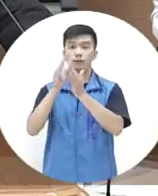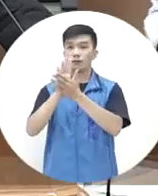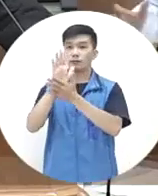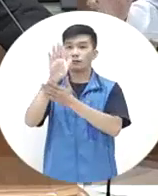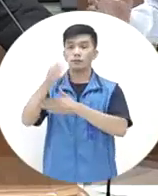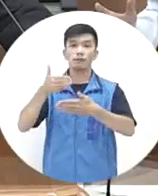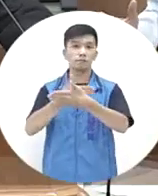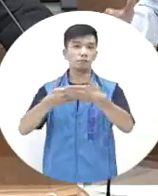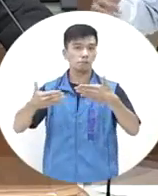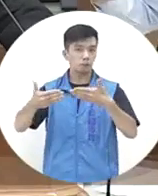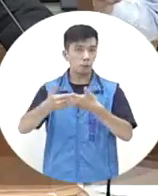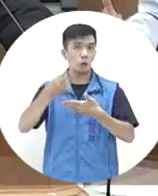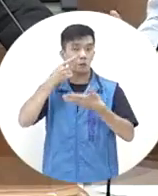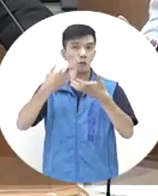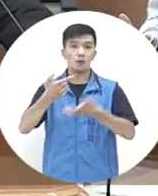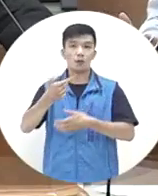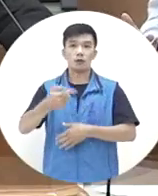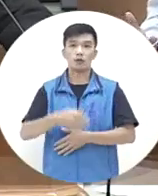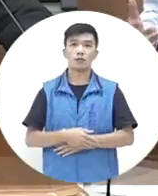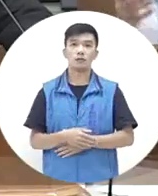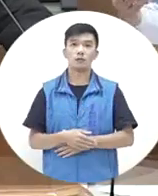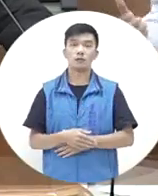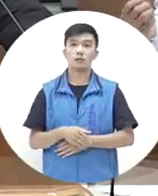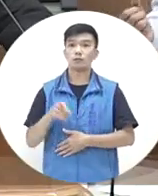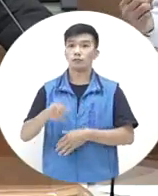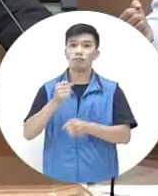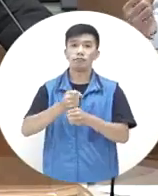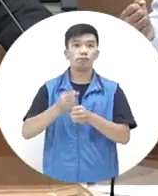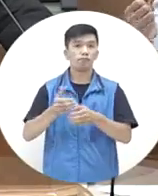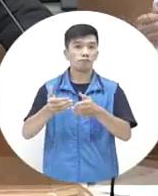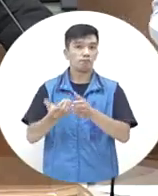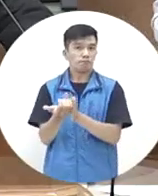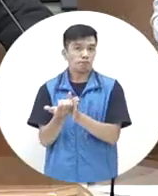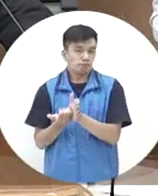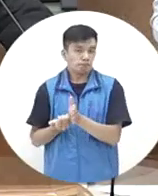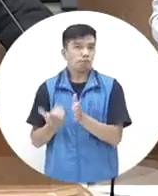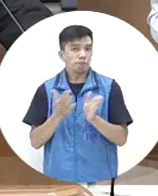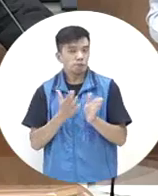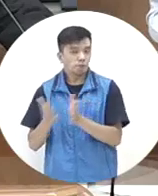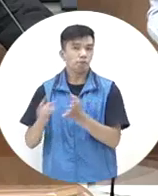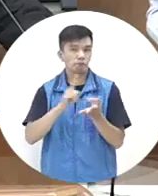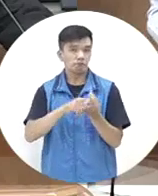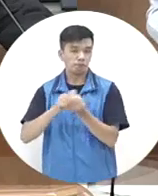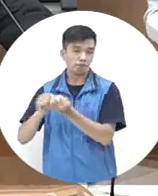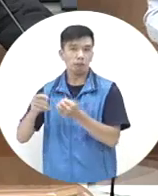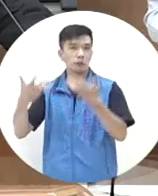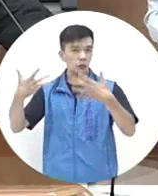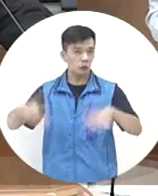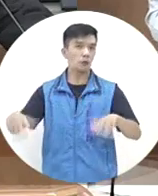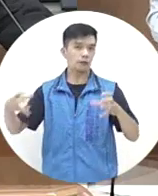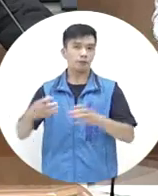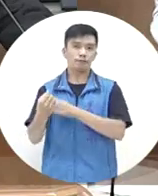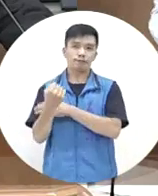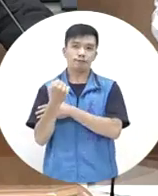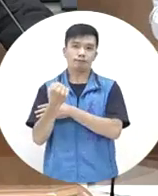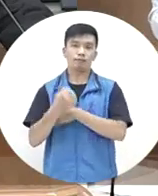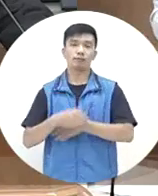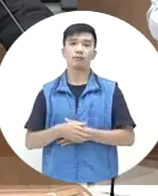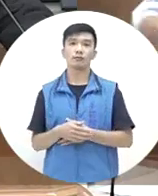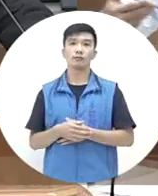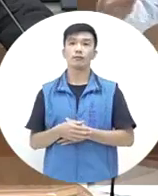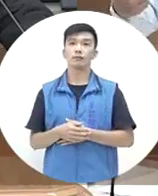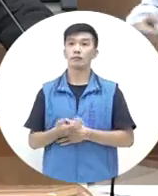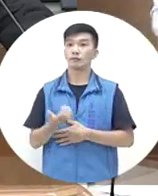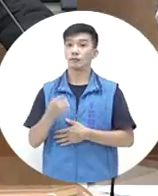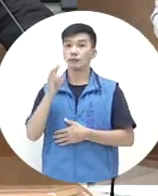网络，那当然这个要做起来需要很多人的一起努力啊。但是呢，最近我看到刚刚你自己刚刚我